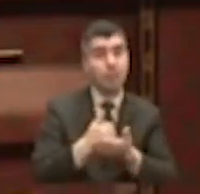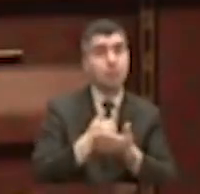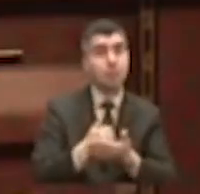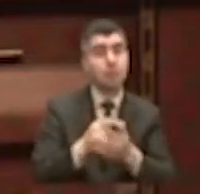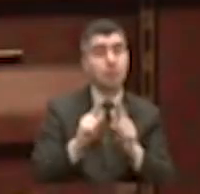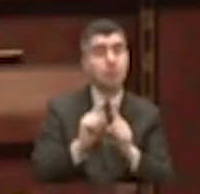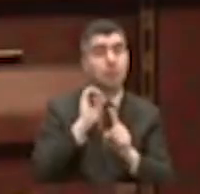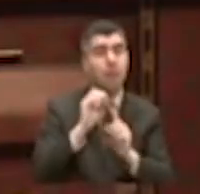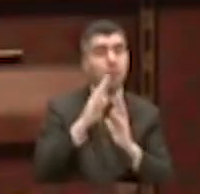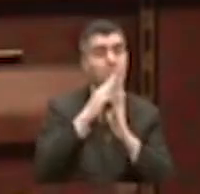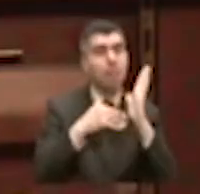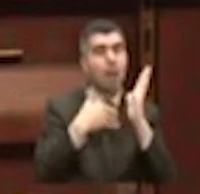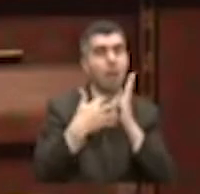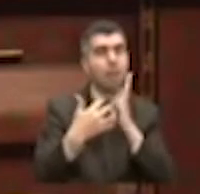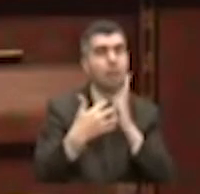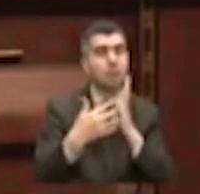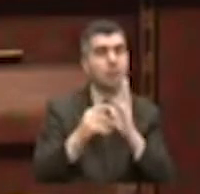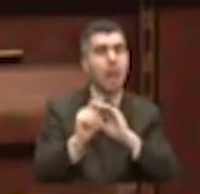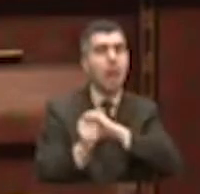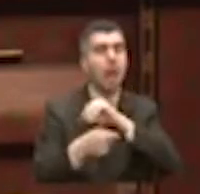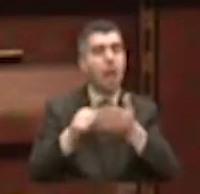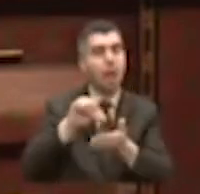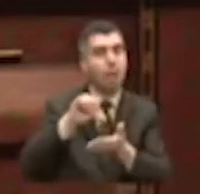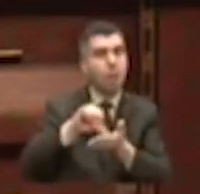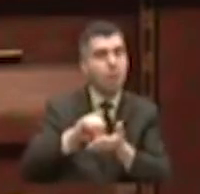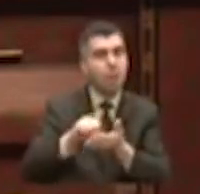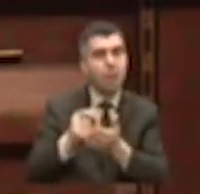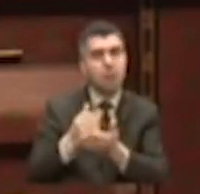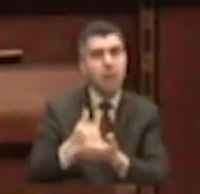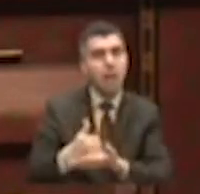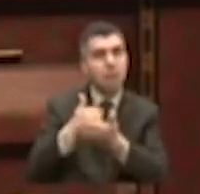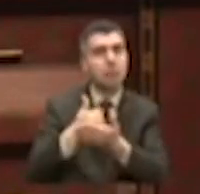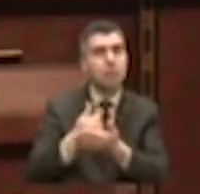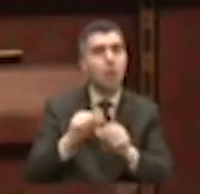الخارطة القرى والأحياء اللي تيمشي لهم الدقيق،